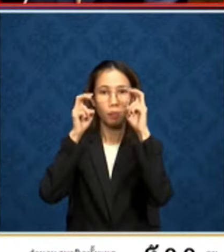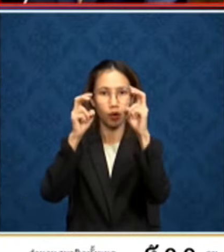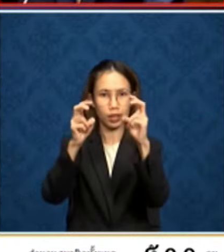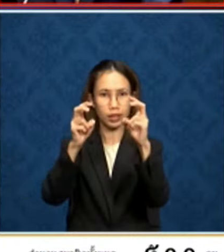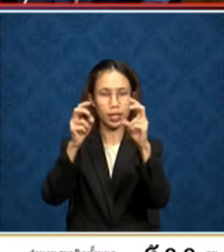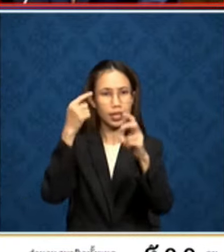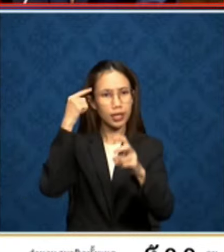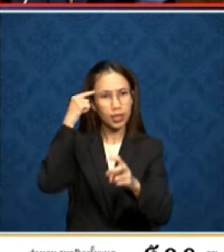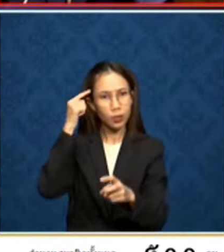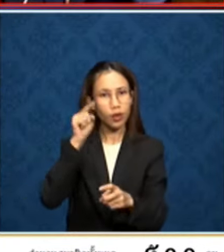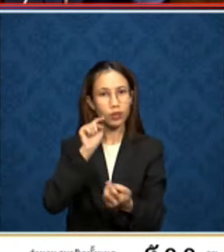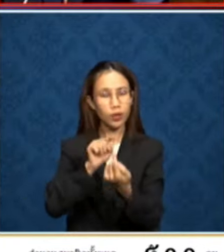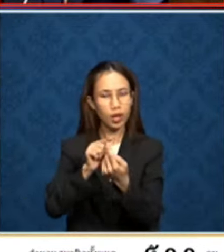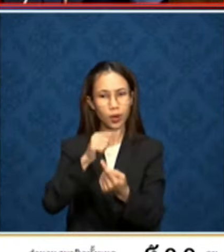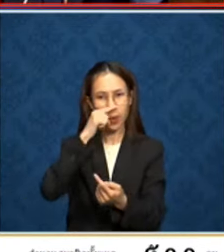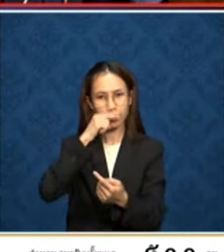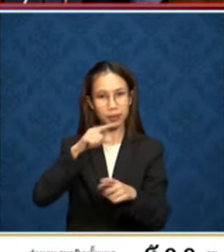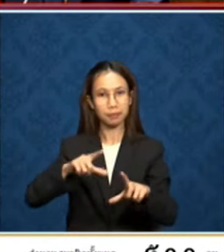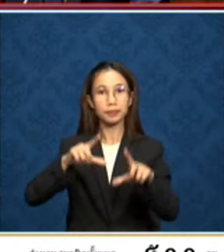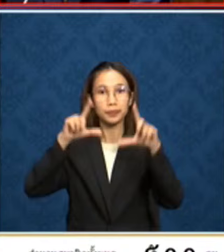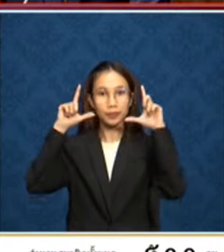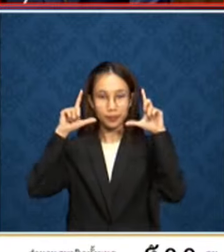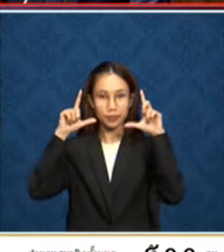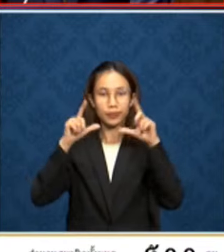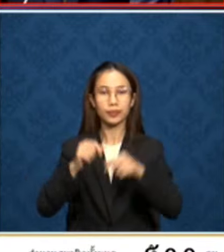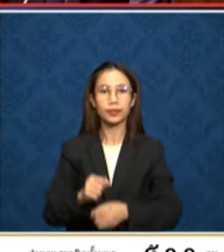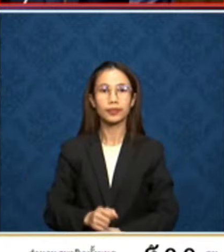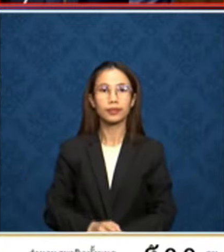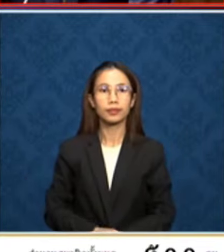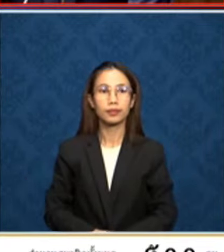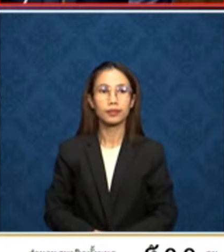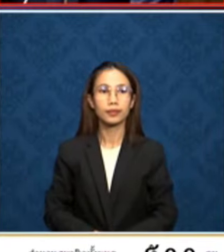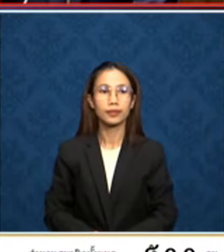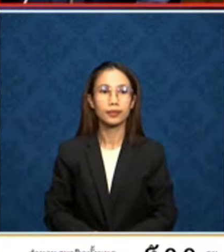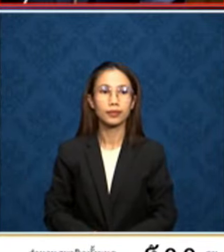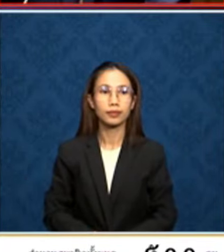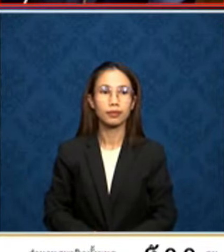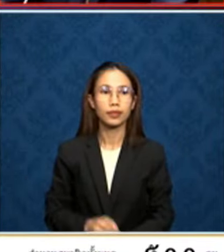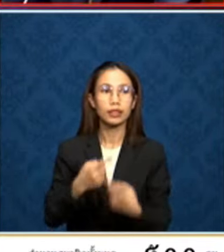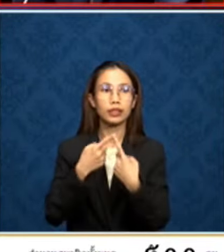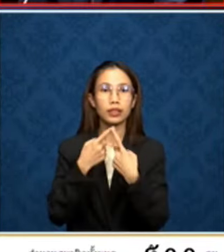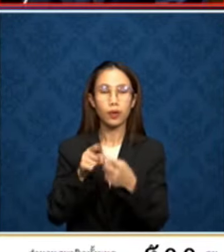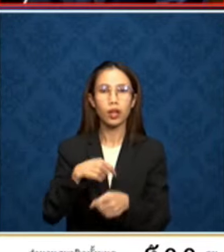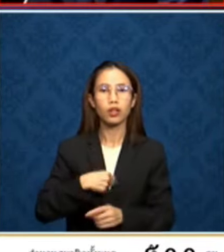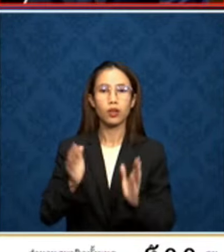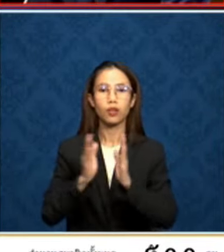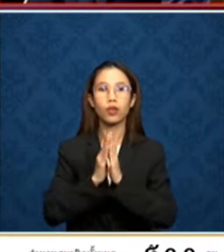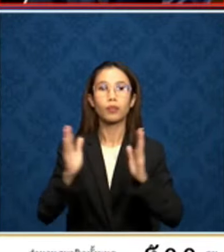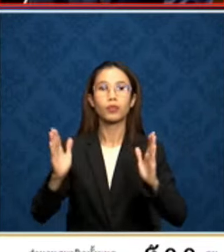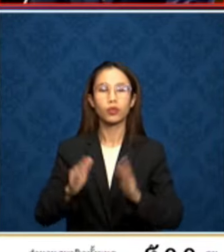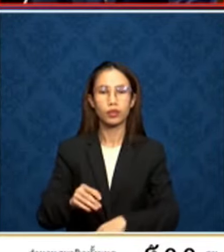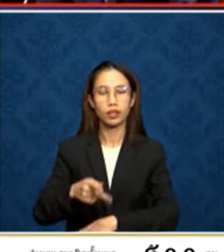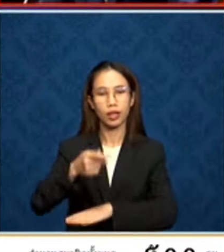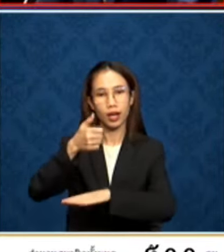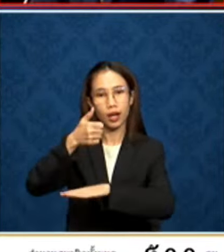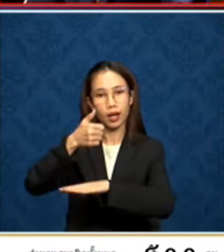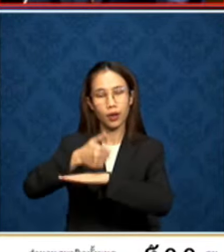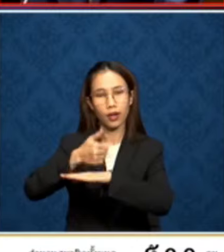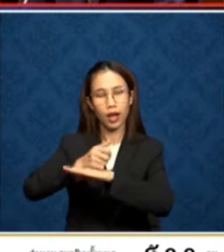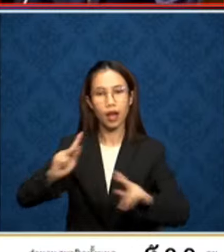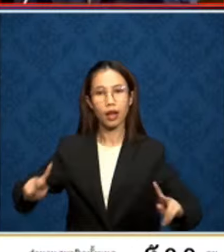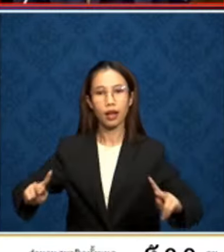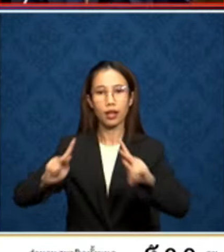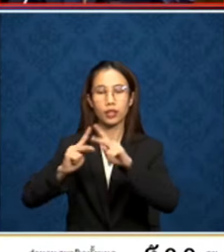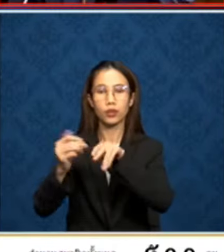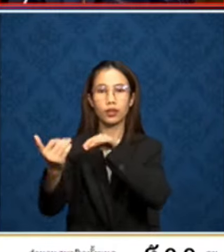เป็นหน้าตาของประเทศไทยเลยนะคะอย่างไรก็ตามค่ะดิฉันต้องขอขอบคุณรัฐมนตรีช่วยว่าการกระทรวงคมนาคมนะคะท่าน